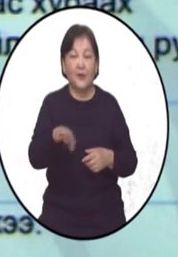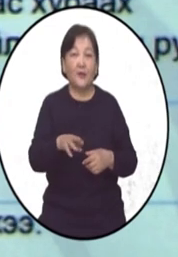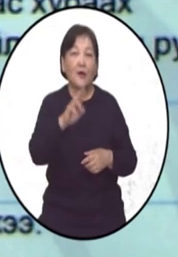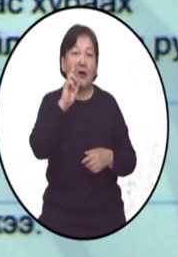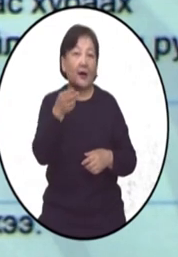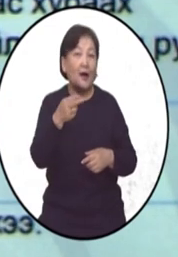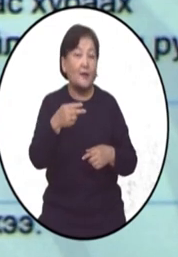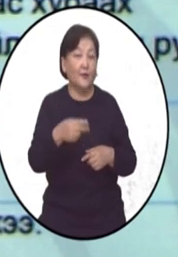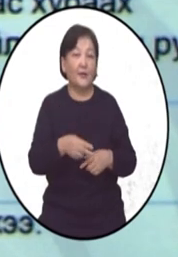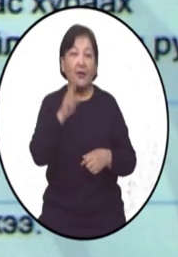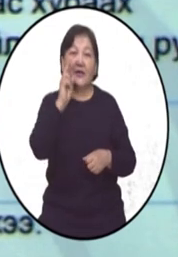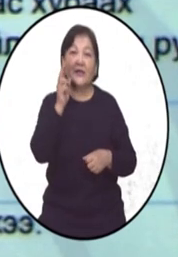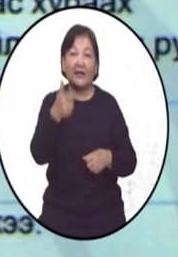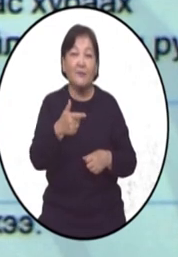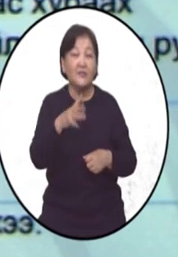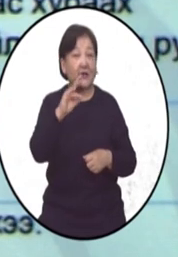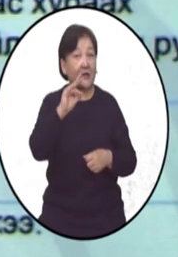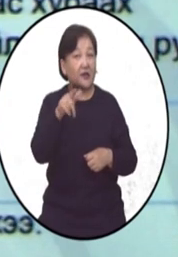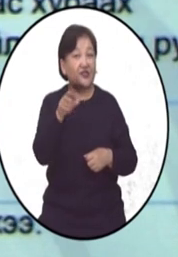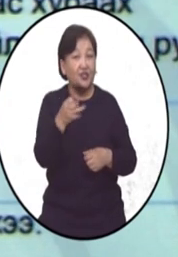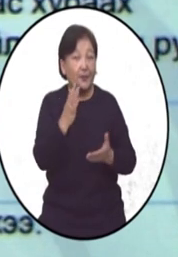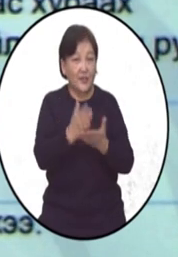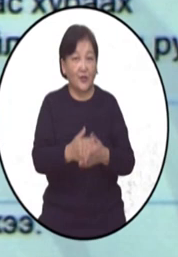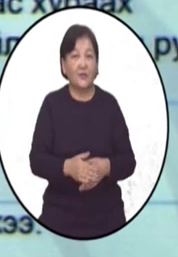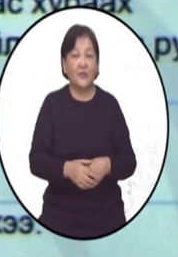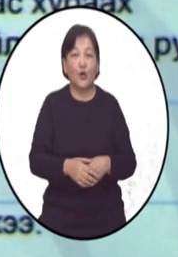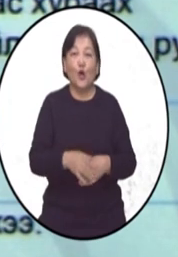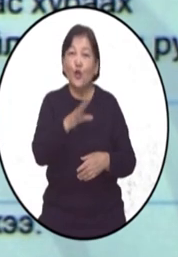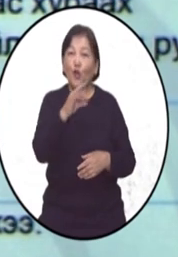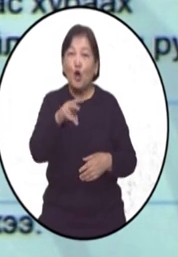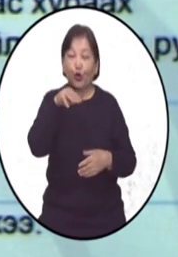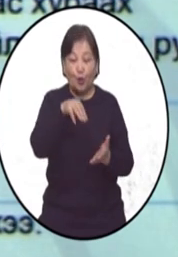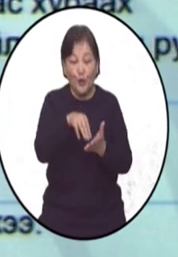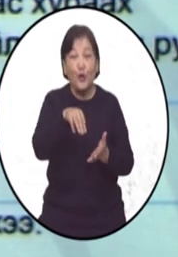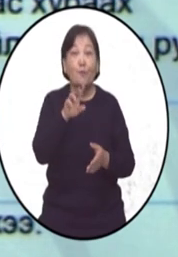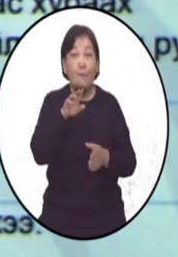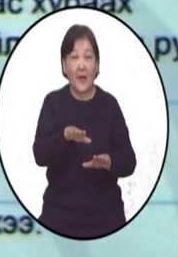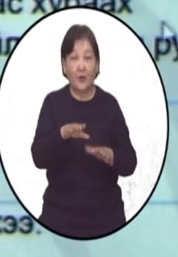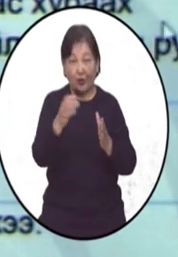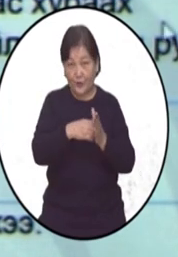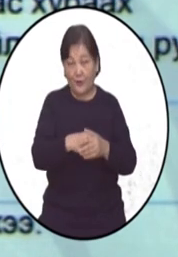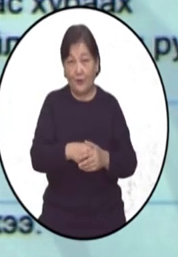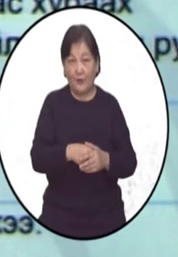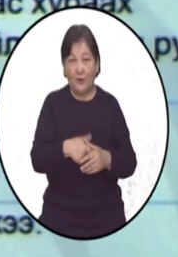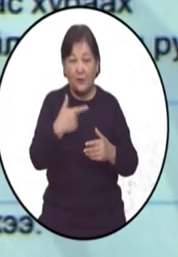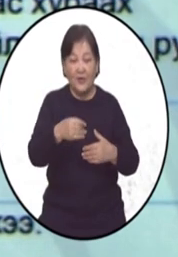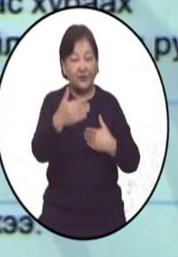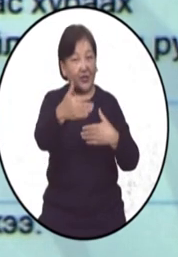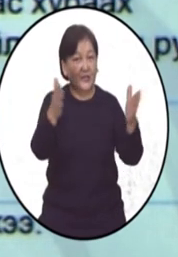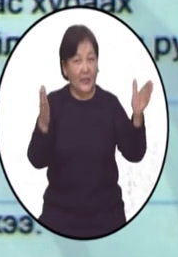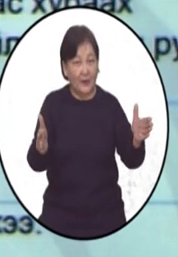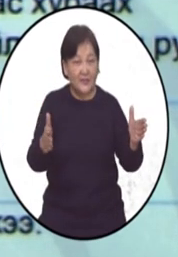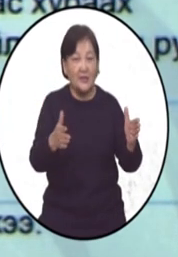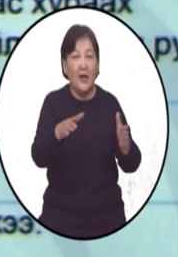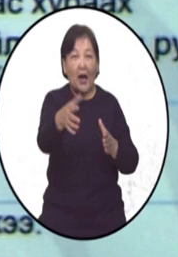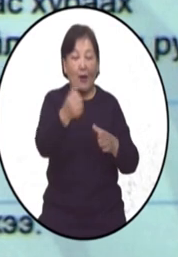бол килограммаар илэрхийлэгдсэн байгаа. Бидний үр дүн бол тонноор гарах ёстой. Тэгэхээр бол нийт талбайгаас хураах төмсний хэмжээгээ